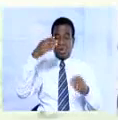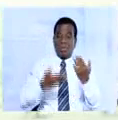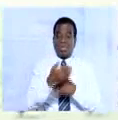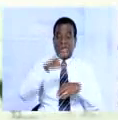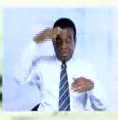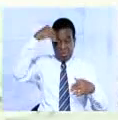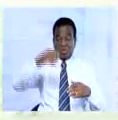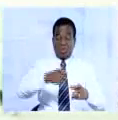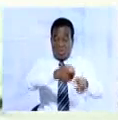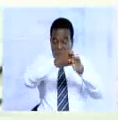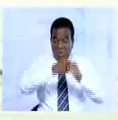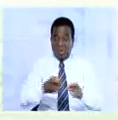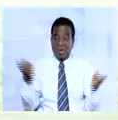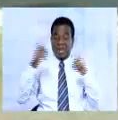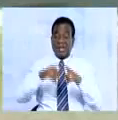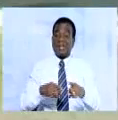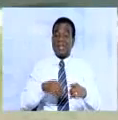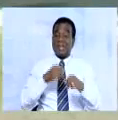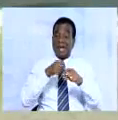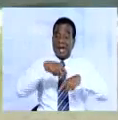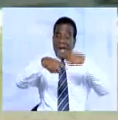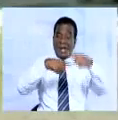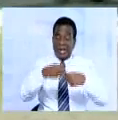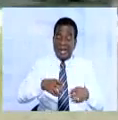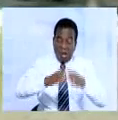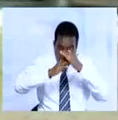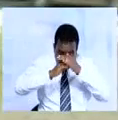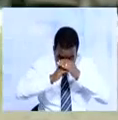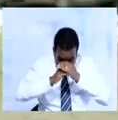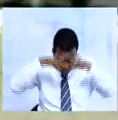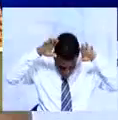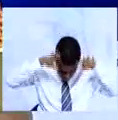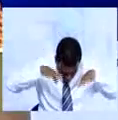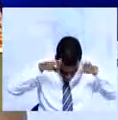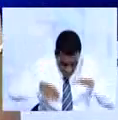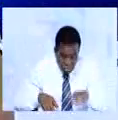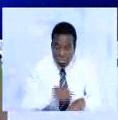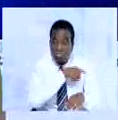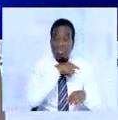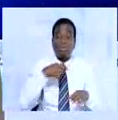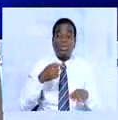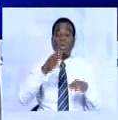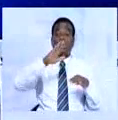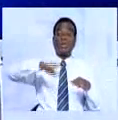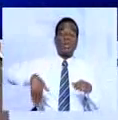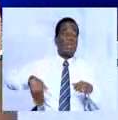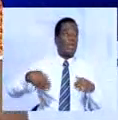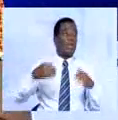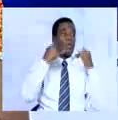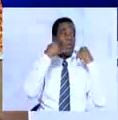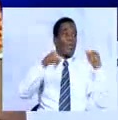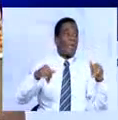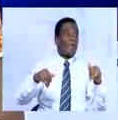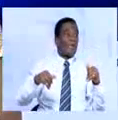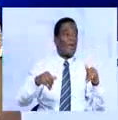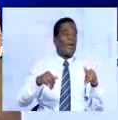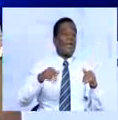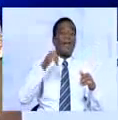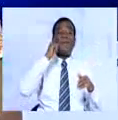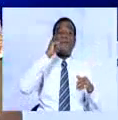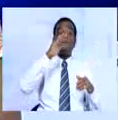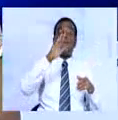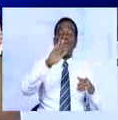armés, alors qu'il s'apprêtait à assister à la prière du vendredi. Et aux dernières nouvelles, la veuve de Kadhafi